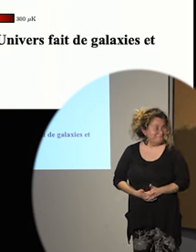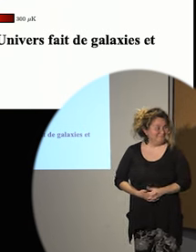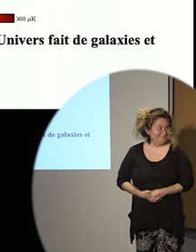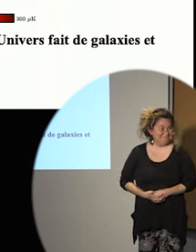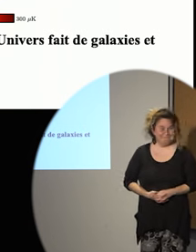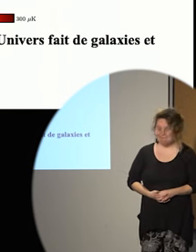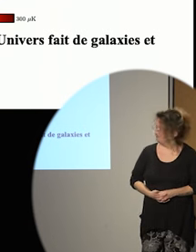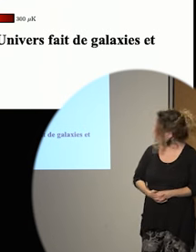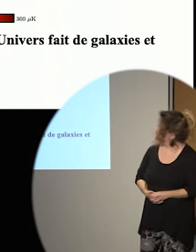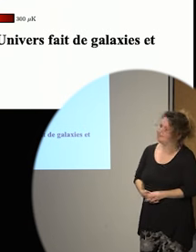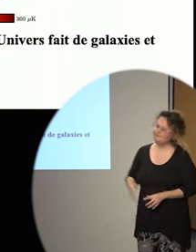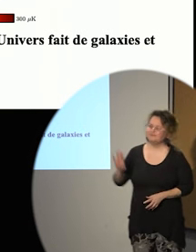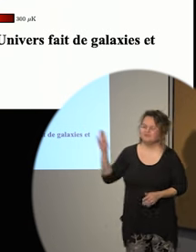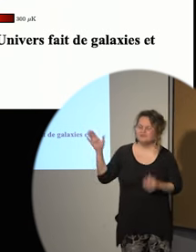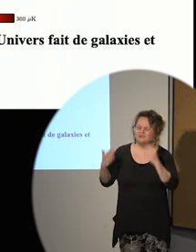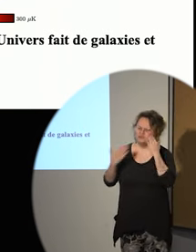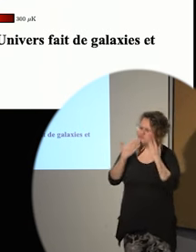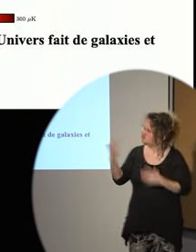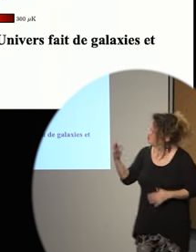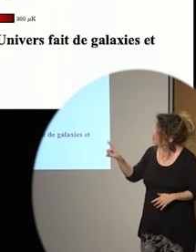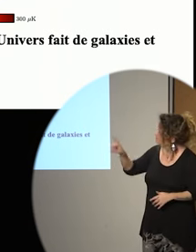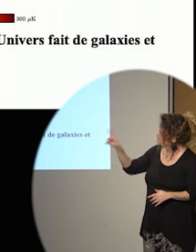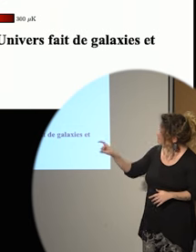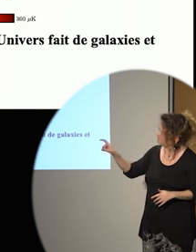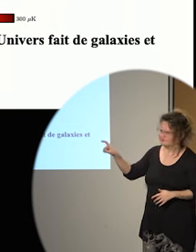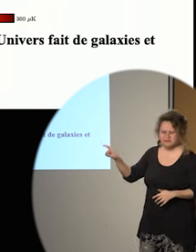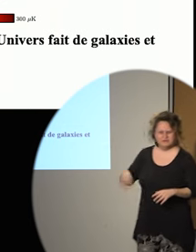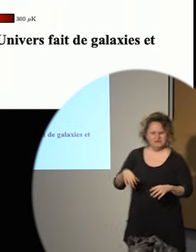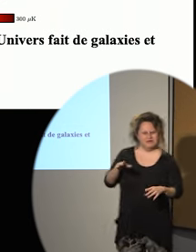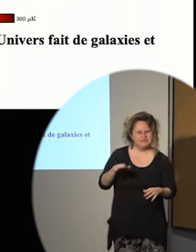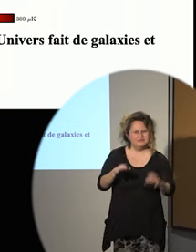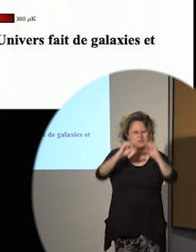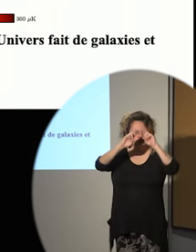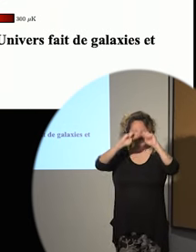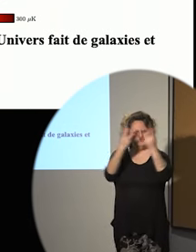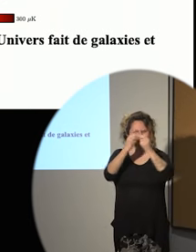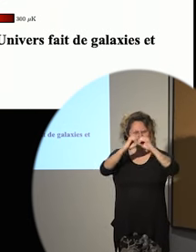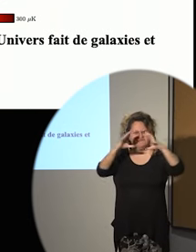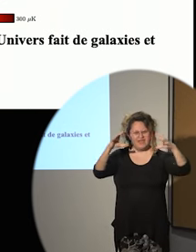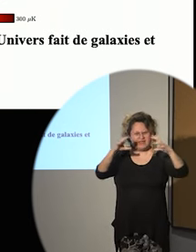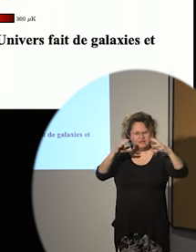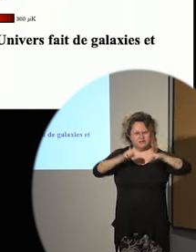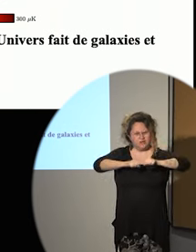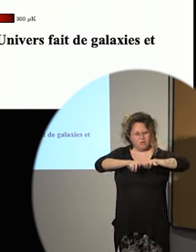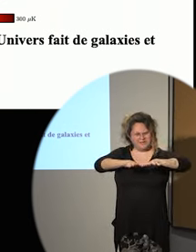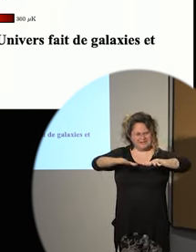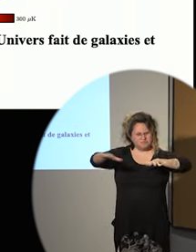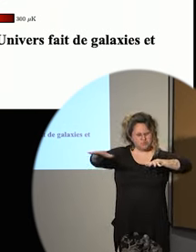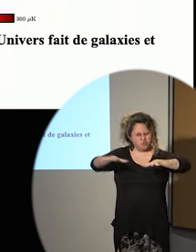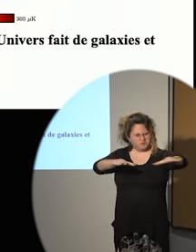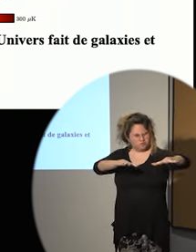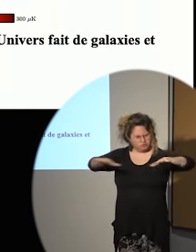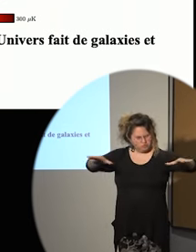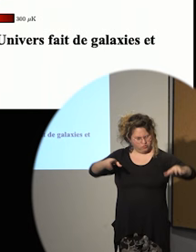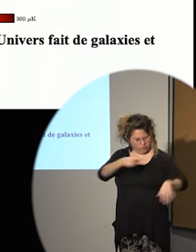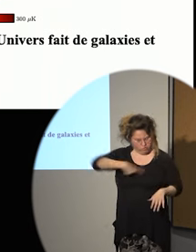Bonjour. J'avais une question. Quand on dit que l'univers il est en expansion, est-ce que nous aussi, techniquement, on l'est ? C'est-à-dire,